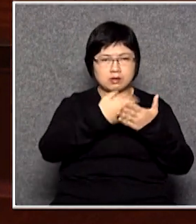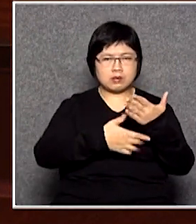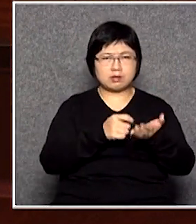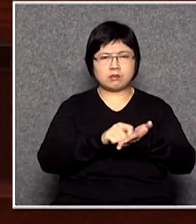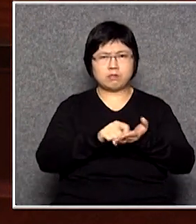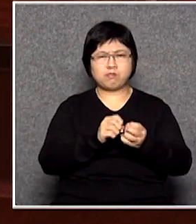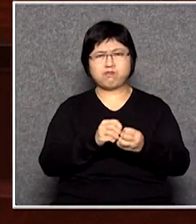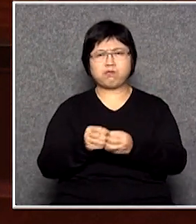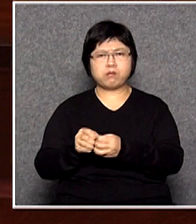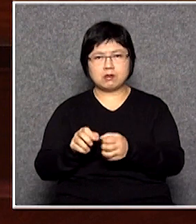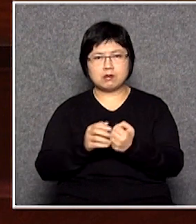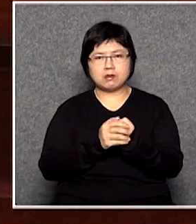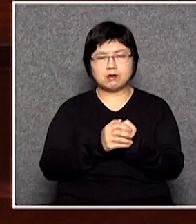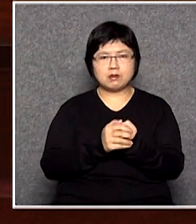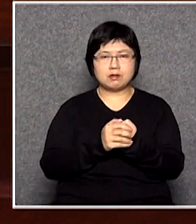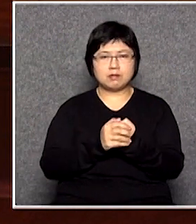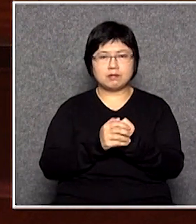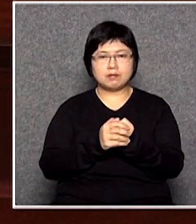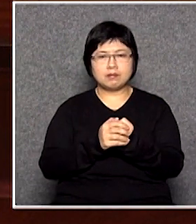一